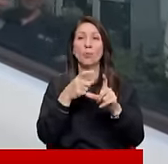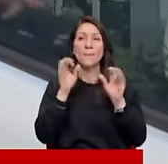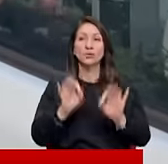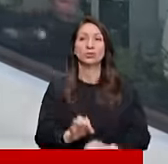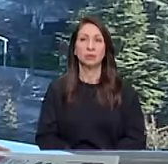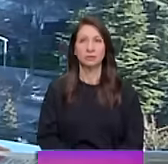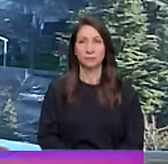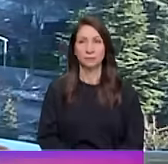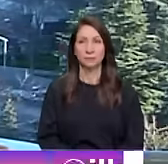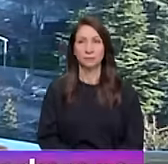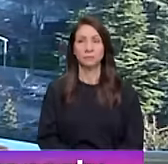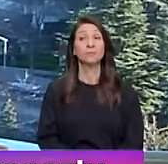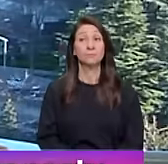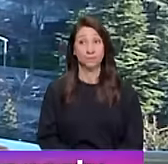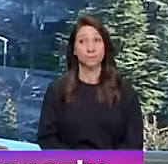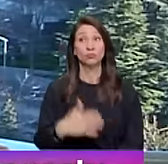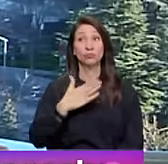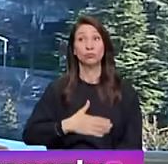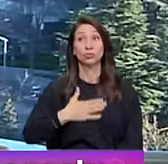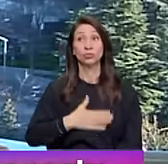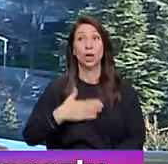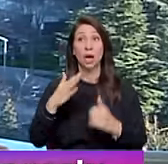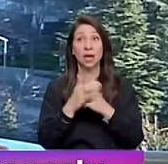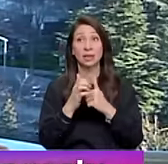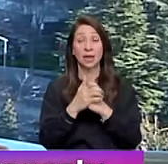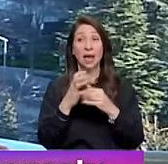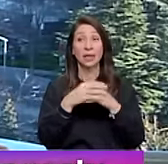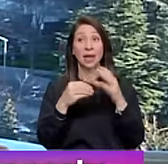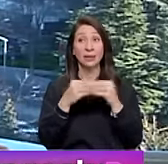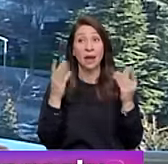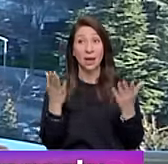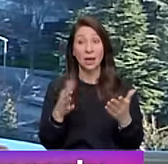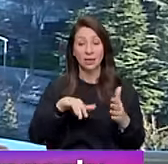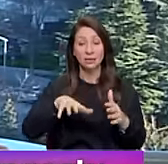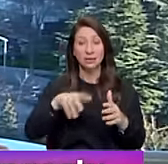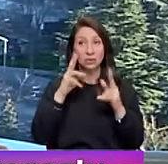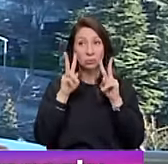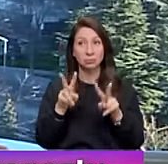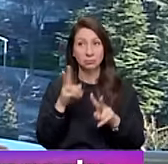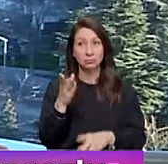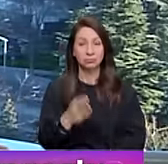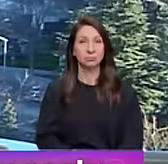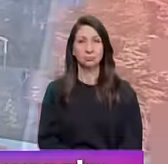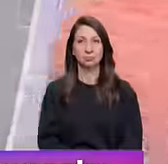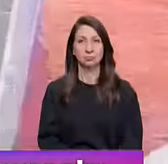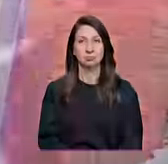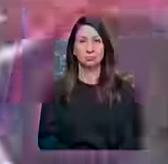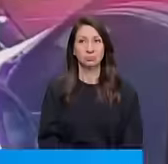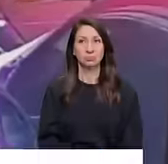başlattı. Ve Bursa, Antalya, Adana hırsızlık görüntüleri.